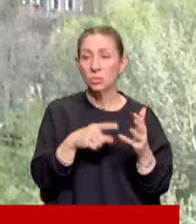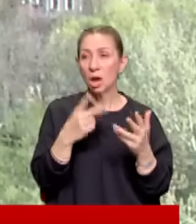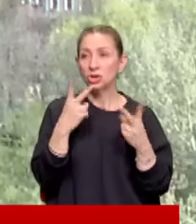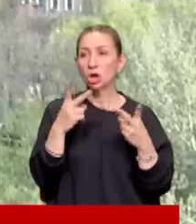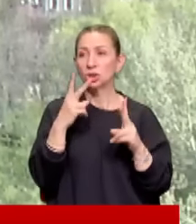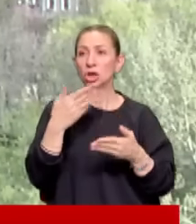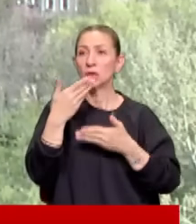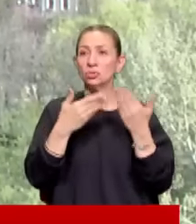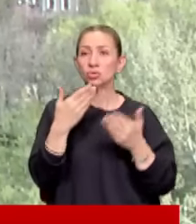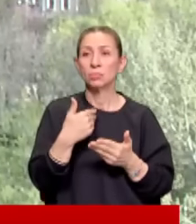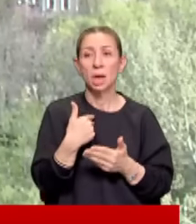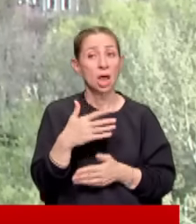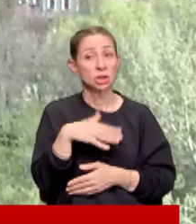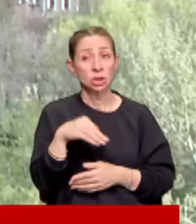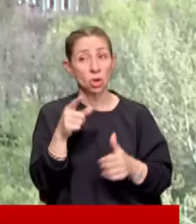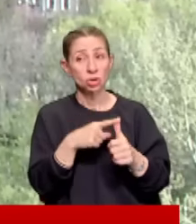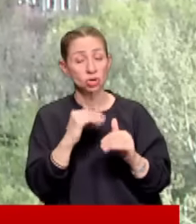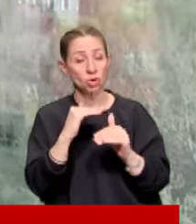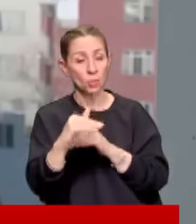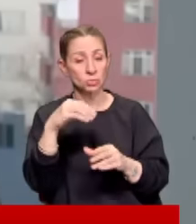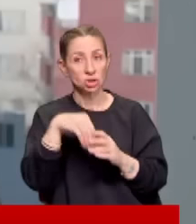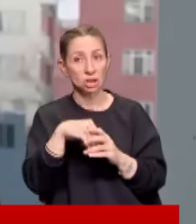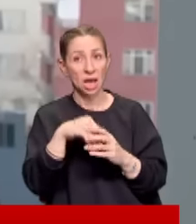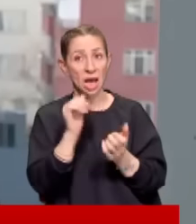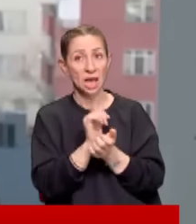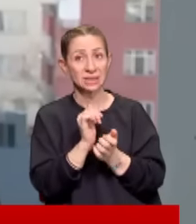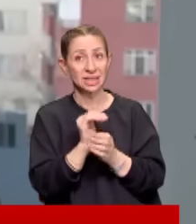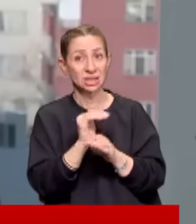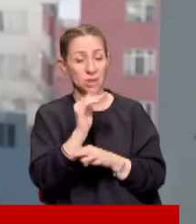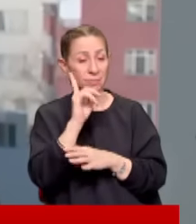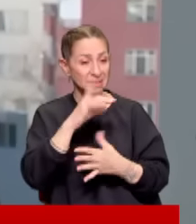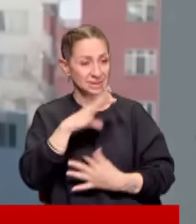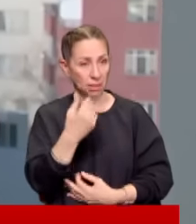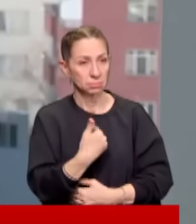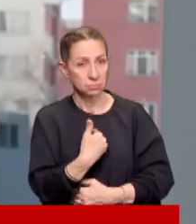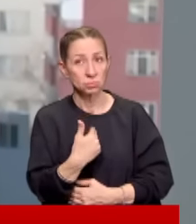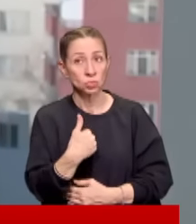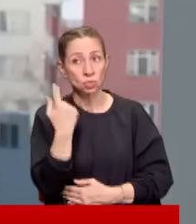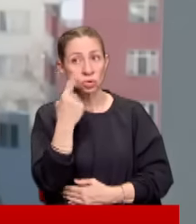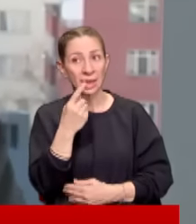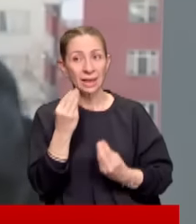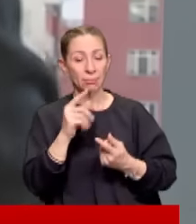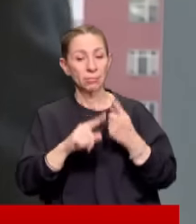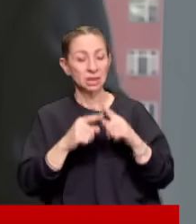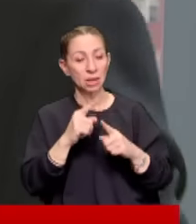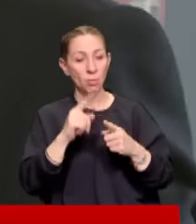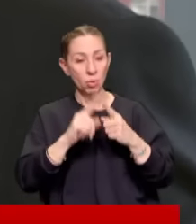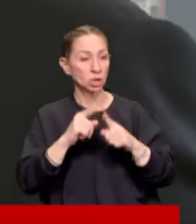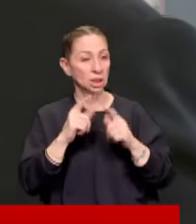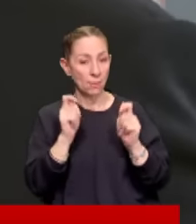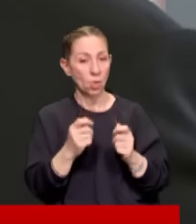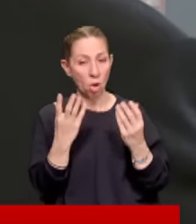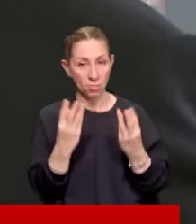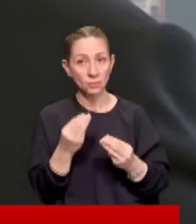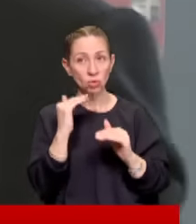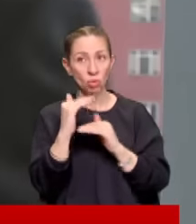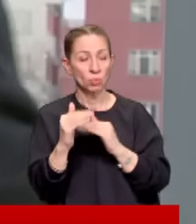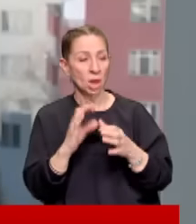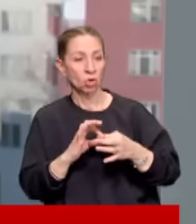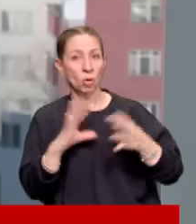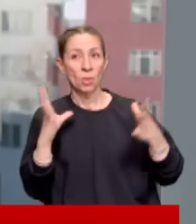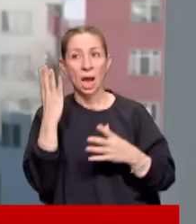dobra anlatıyorsunuz. Ben her şeyden önce bu toplumun içerisinde ailesiyle birlikte yaşayan bir ferdim. Dolayısıyla İYİ Parti ile siyaset yapıyor olmam toplumdan